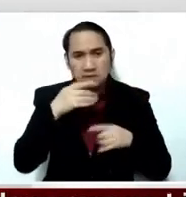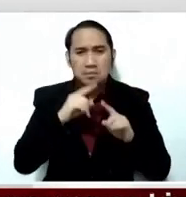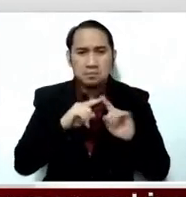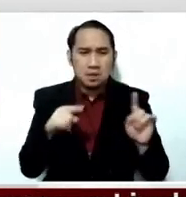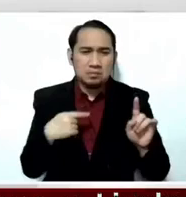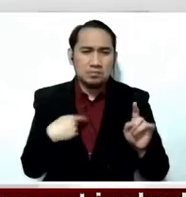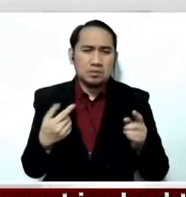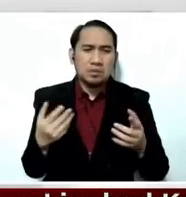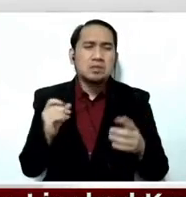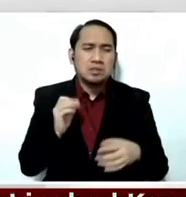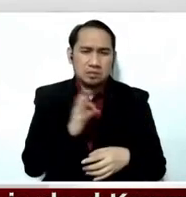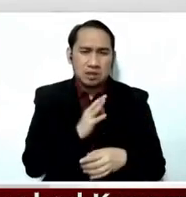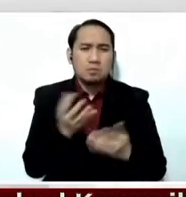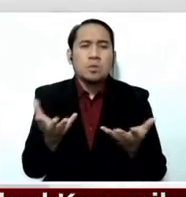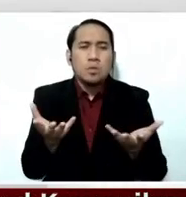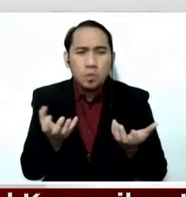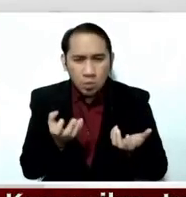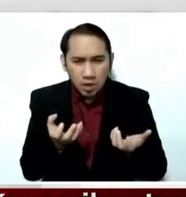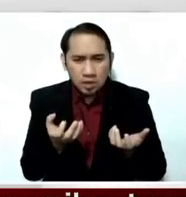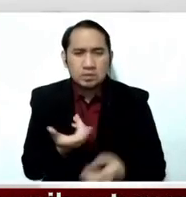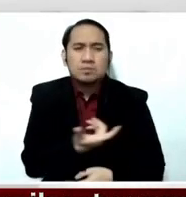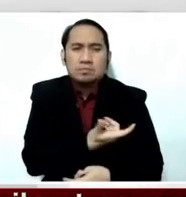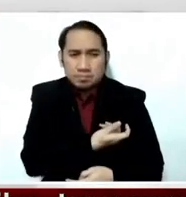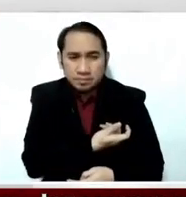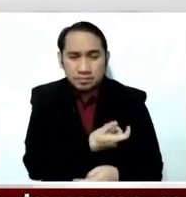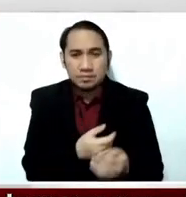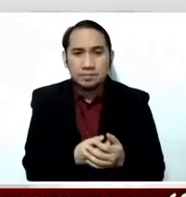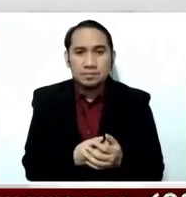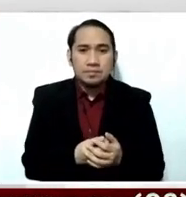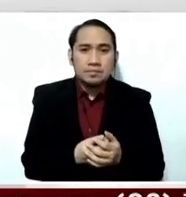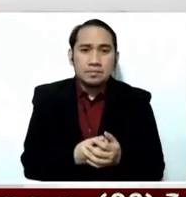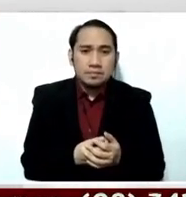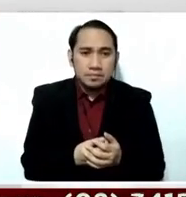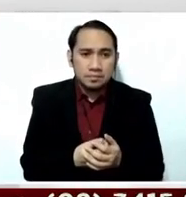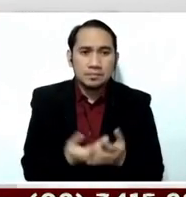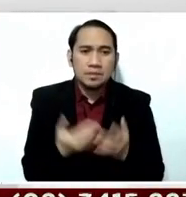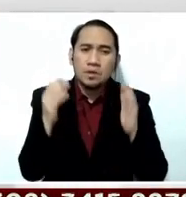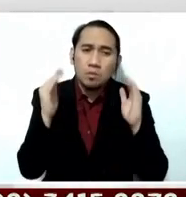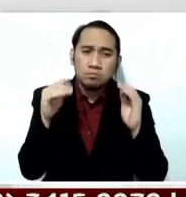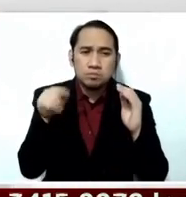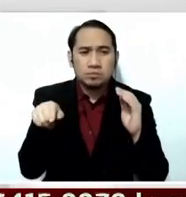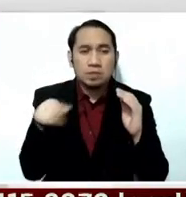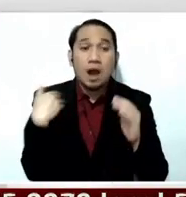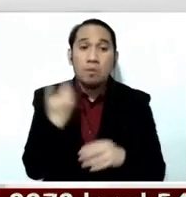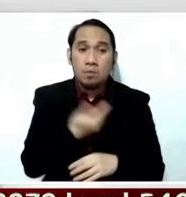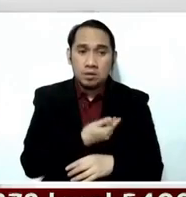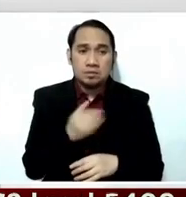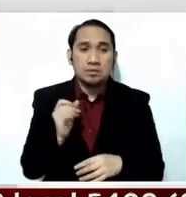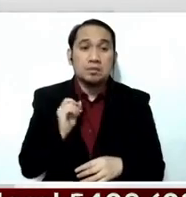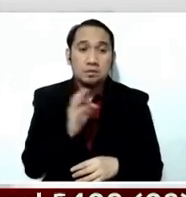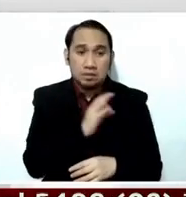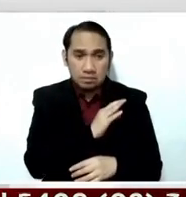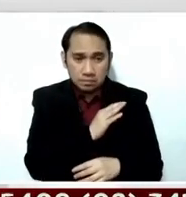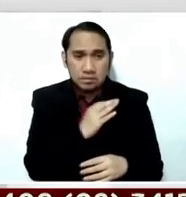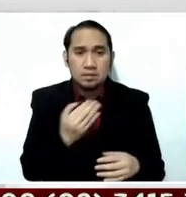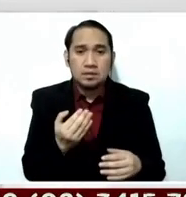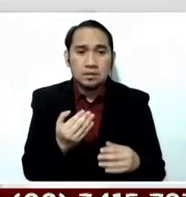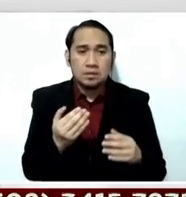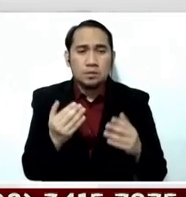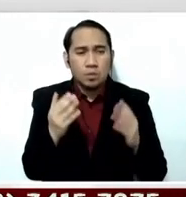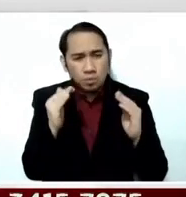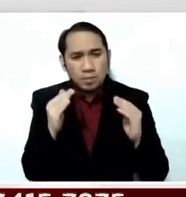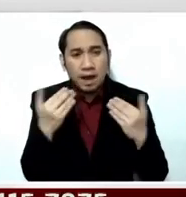staff. Dapat laging they consider that na yung staff na nagkatrabaho doon should also be